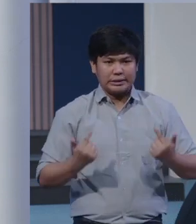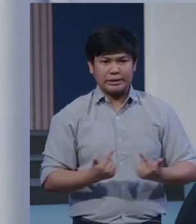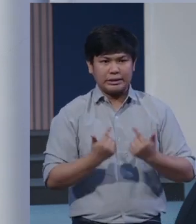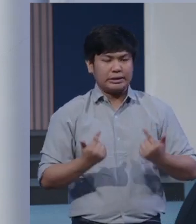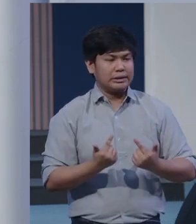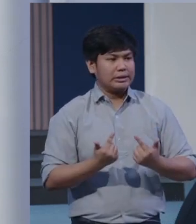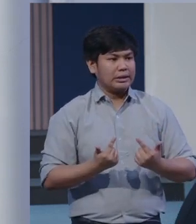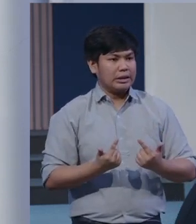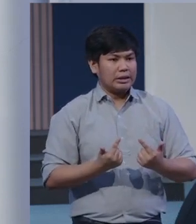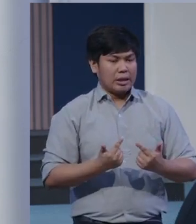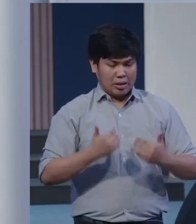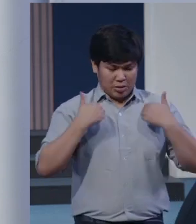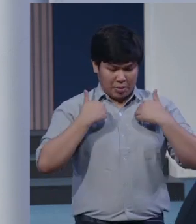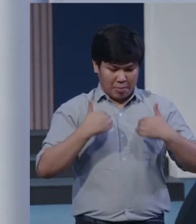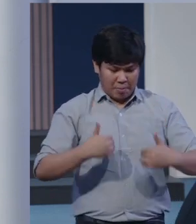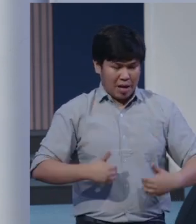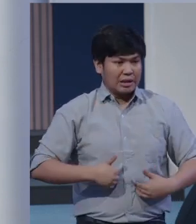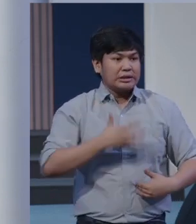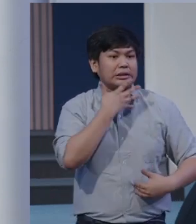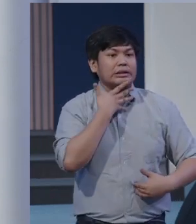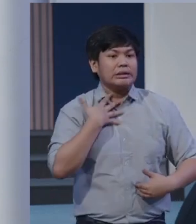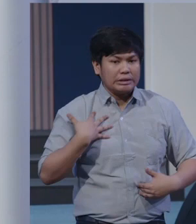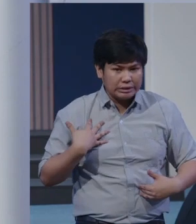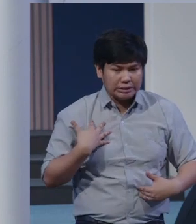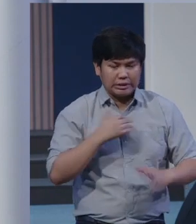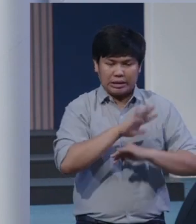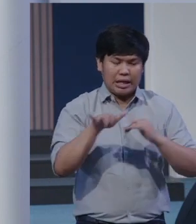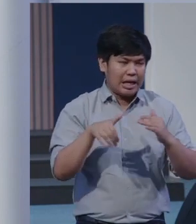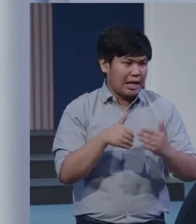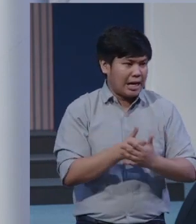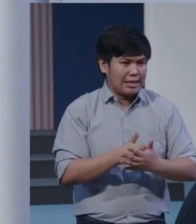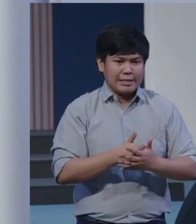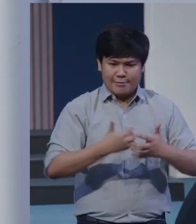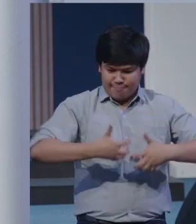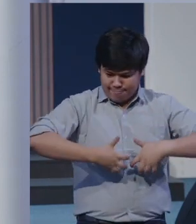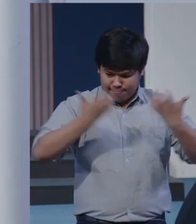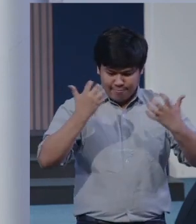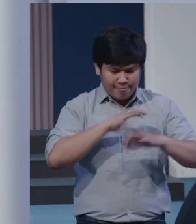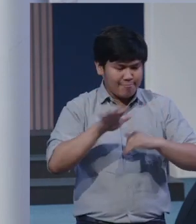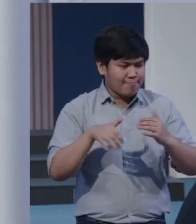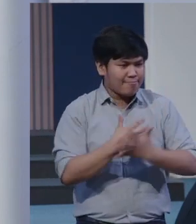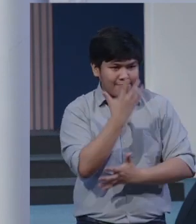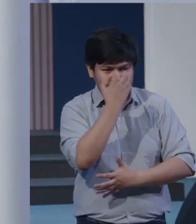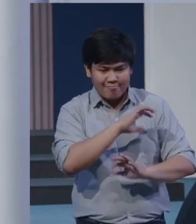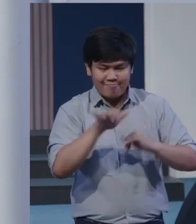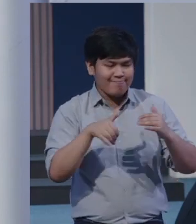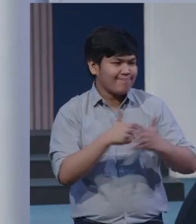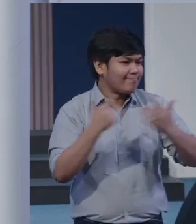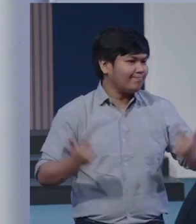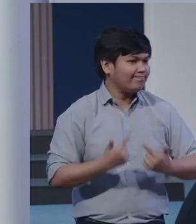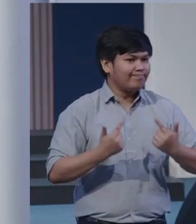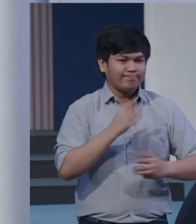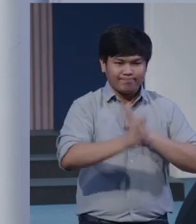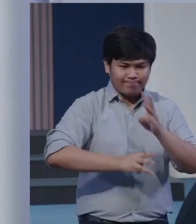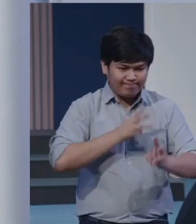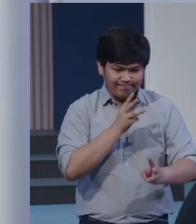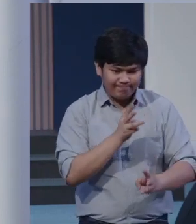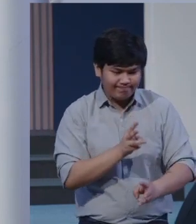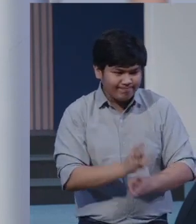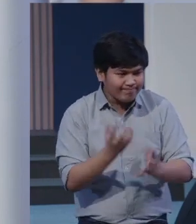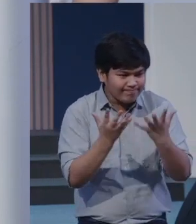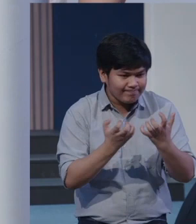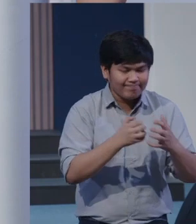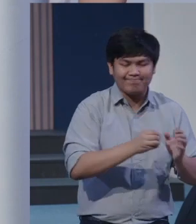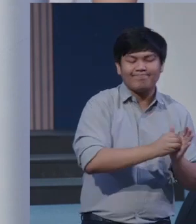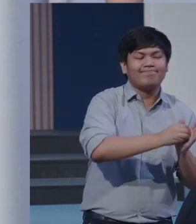putting the body of flesh yung salitang puting off hinubad na yung yung makasanlibutan laman yung